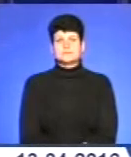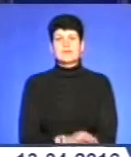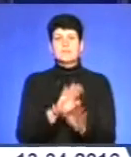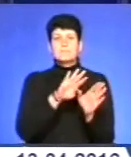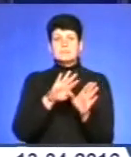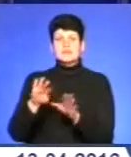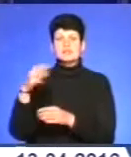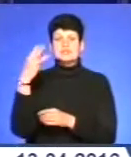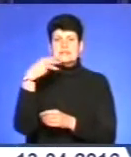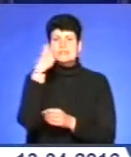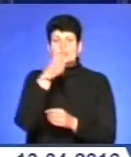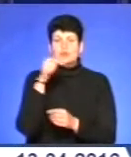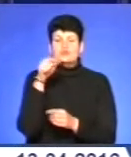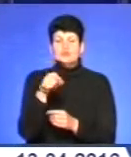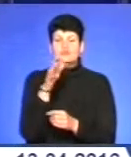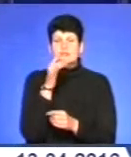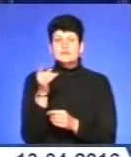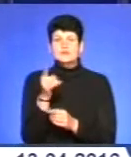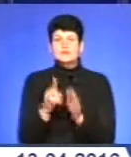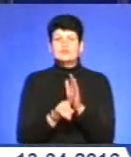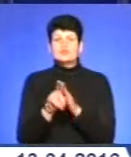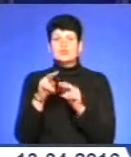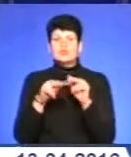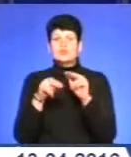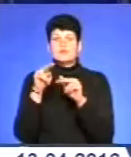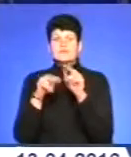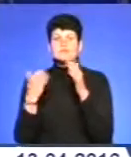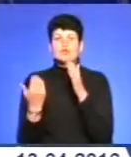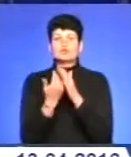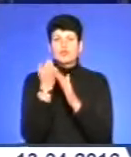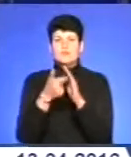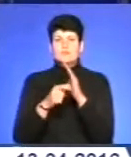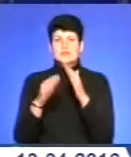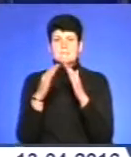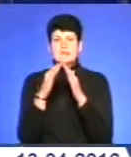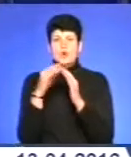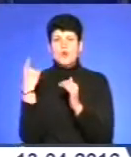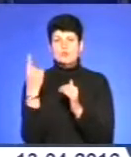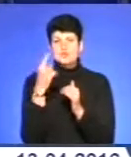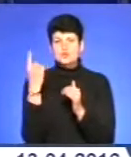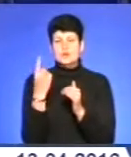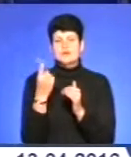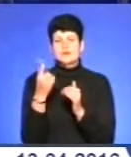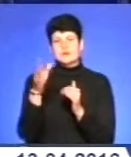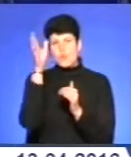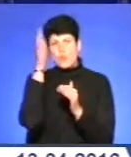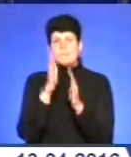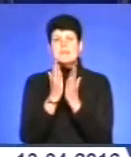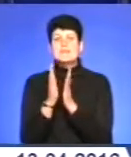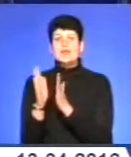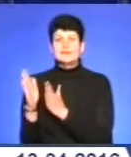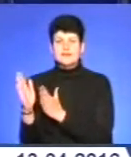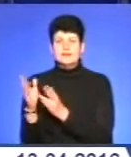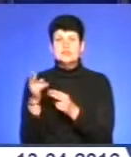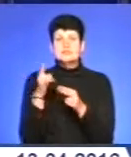Минуло 30 років з того часу, як у Тернополі розпочали будівництво нового приміщення обласної універсальної наукової бібліотеки. Завершити